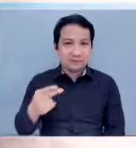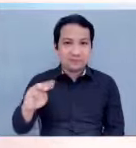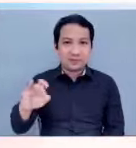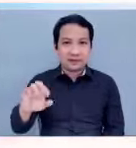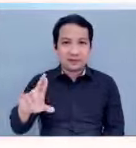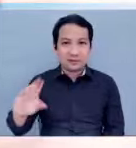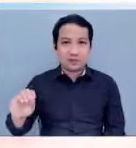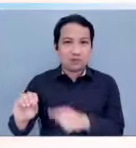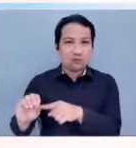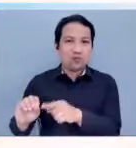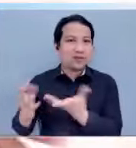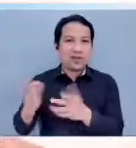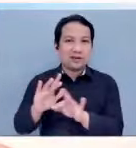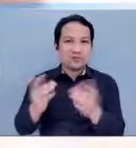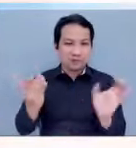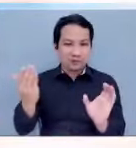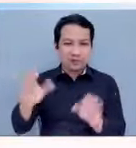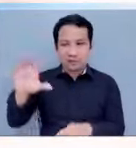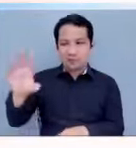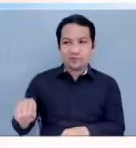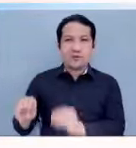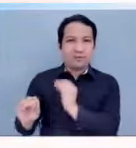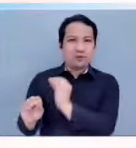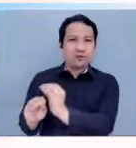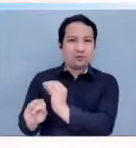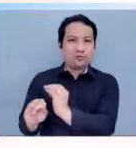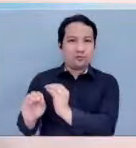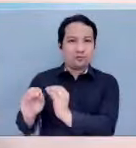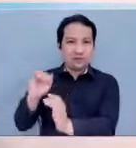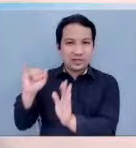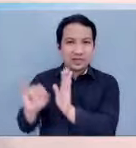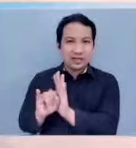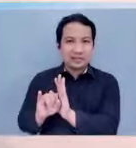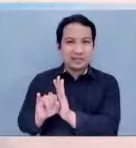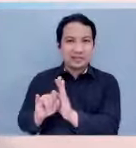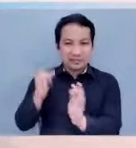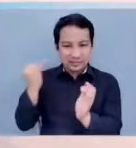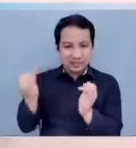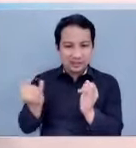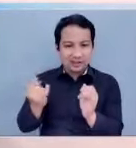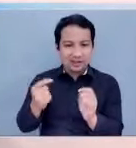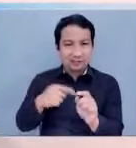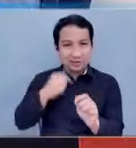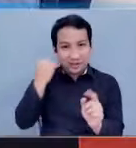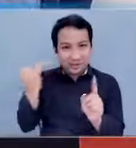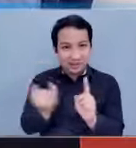may sarili siyang karera. Kaya maganda yung path ni Joseph. Ako nga, lagi ako